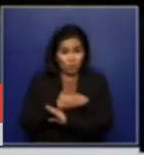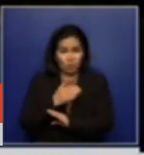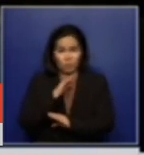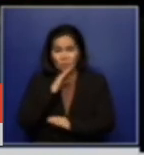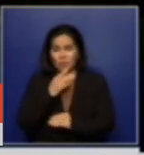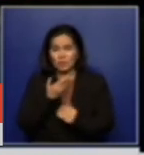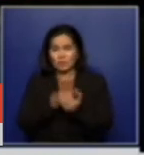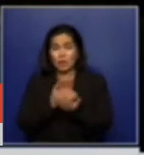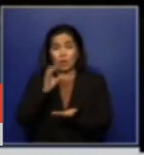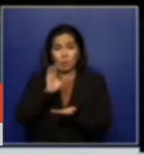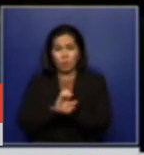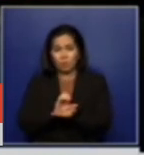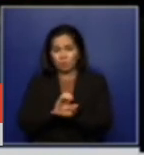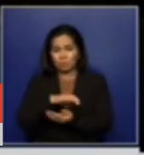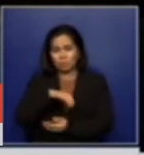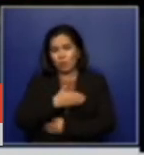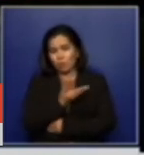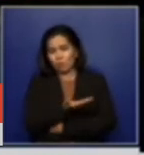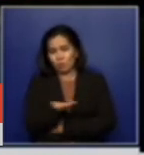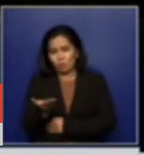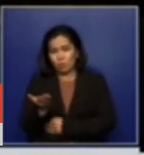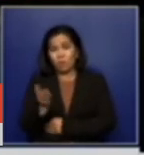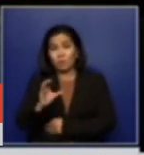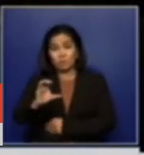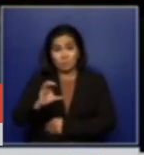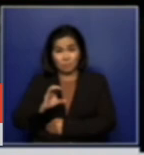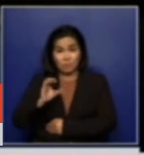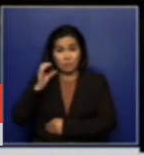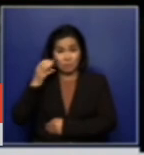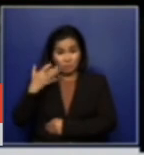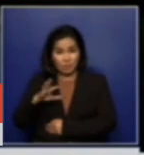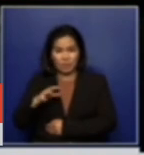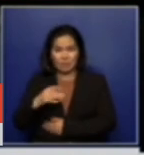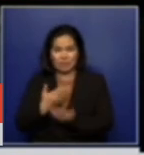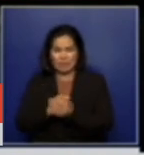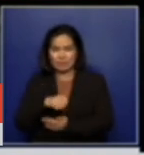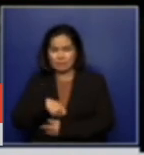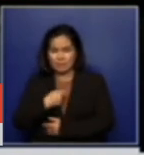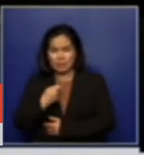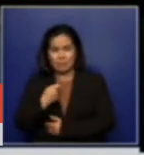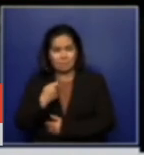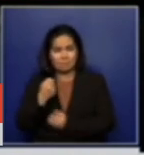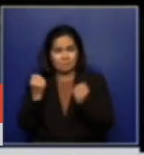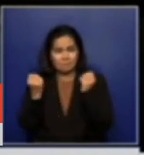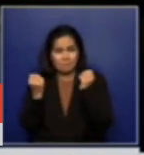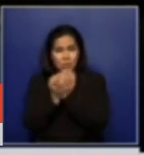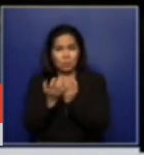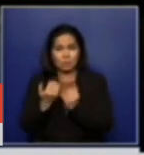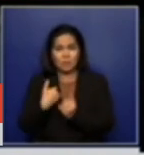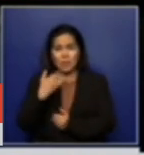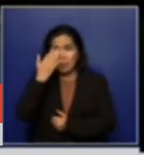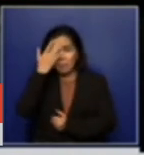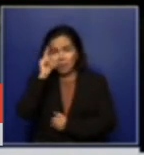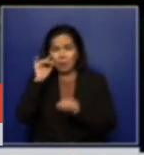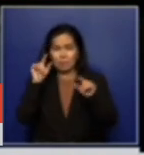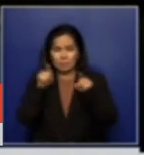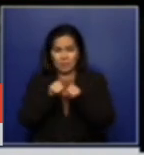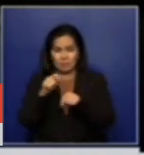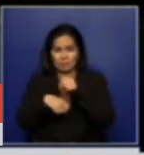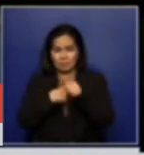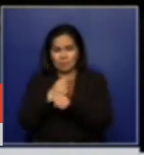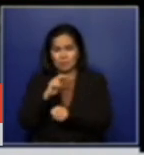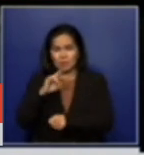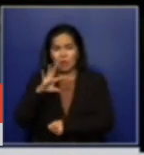ขอไปเนี่ยคุณไม่มีโอกาสได้ใช้ตามที่คุณขอแน่นอนมันจะเกิด ประวัติศาสตร์ซ้ำรอยเหมือนปี40